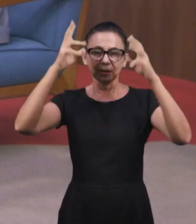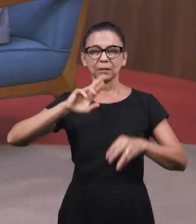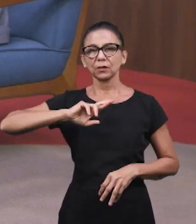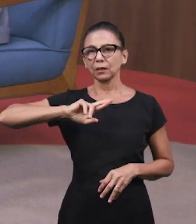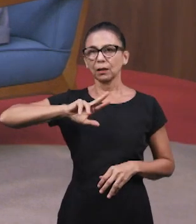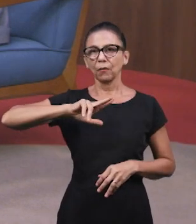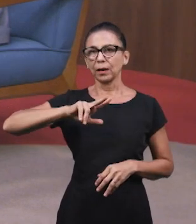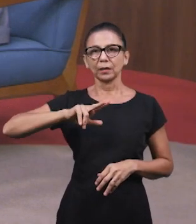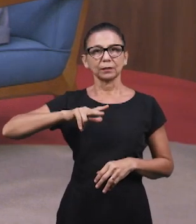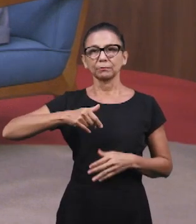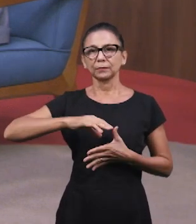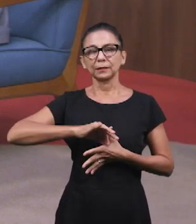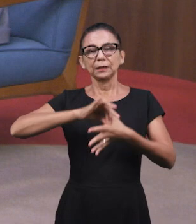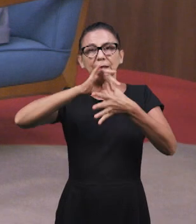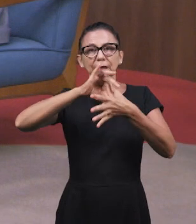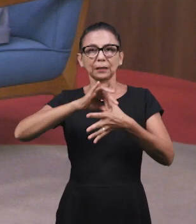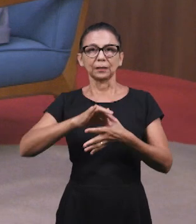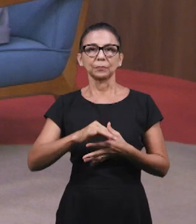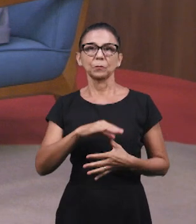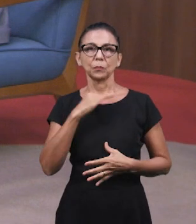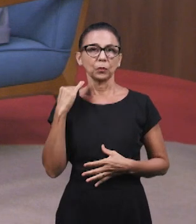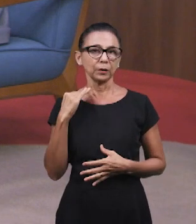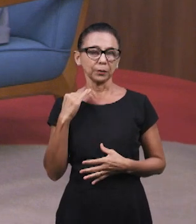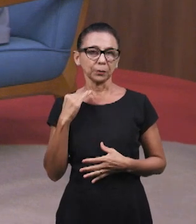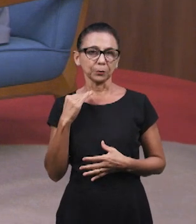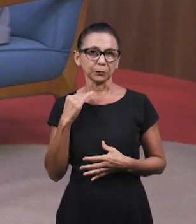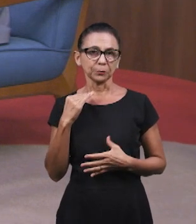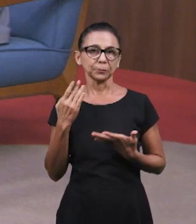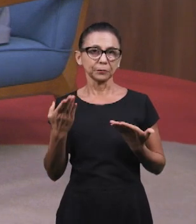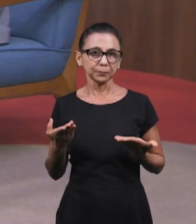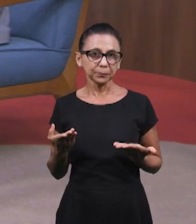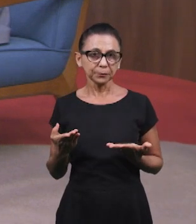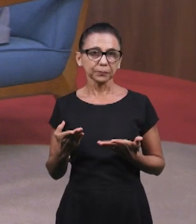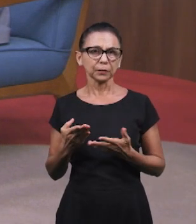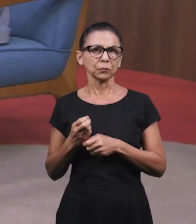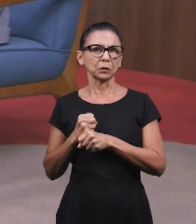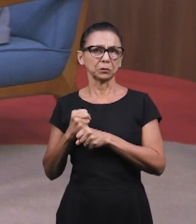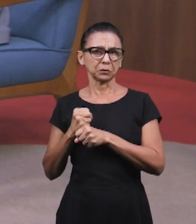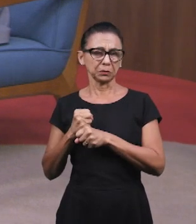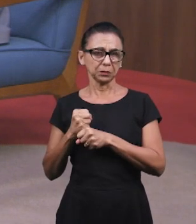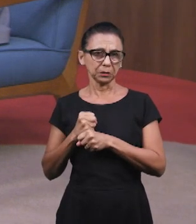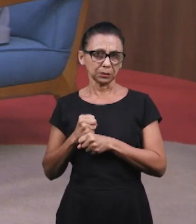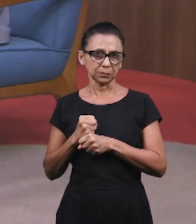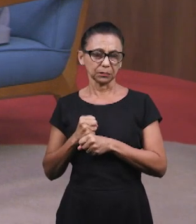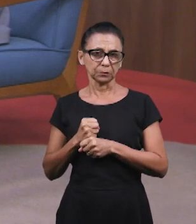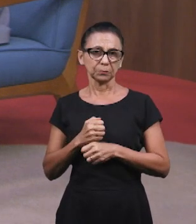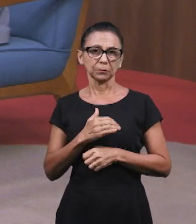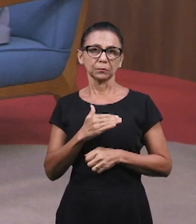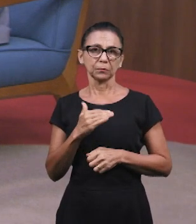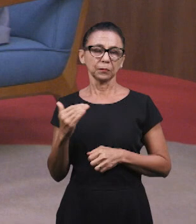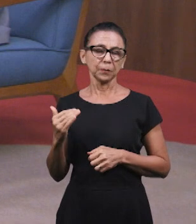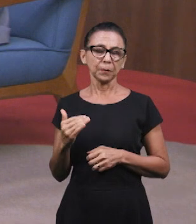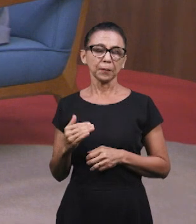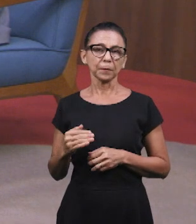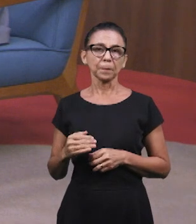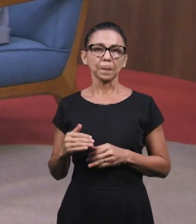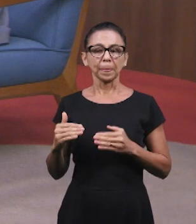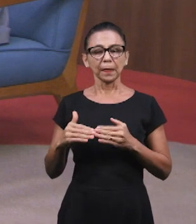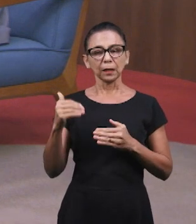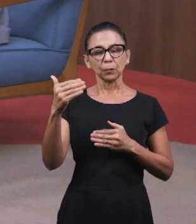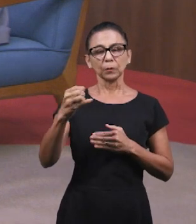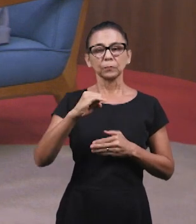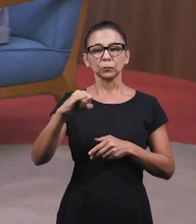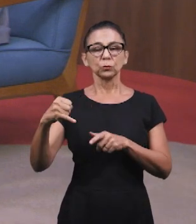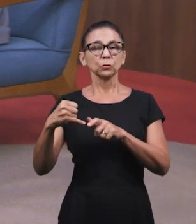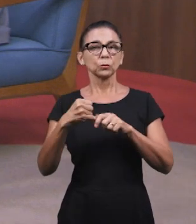temps. Donc, euh, à la mesure que le mystère a été révélé, donc un chemin a